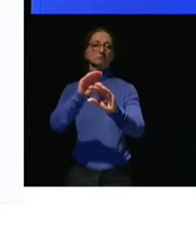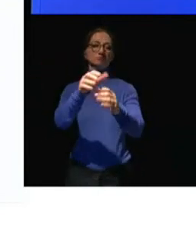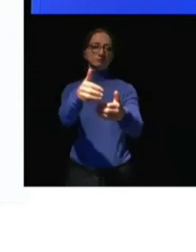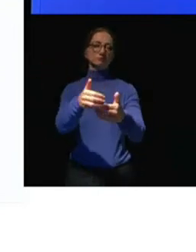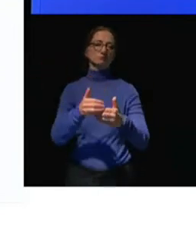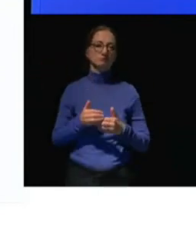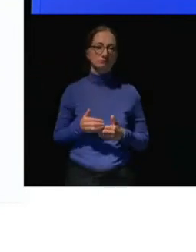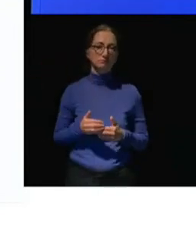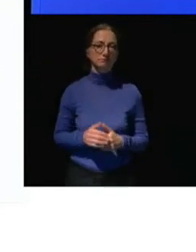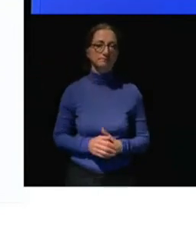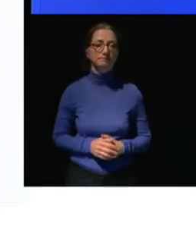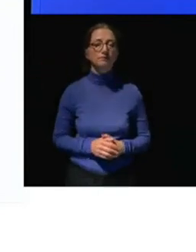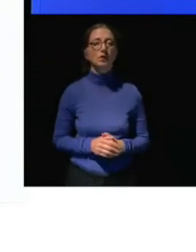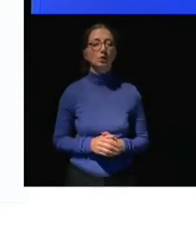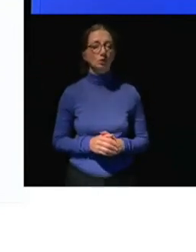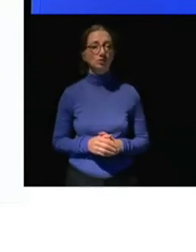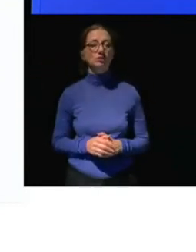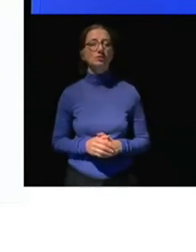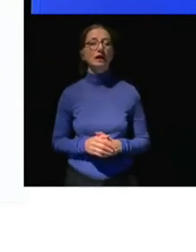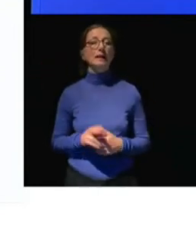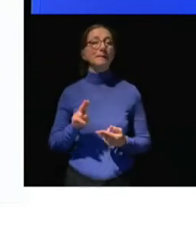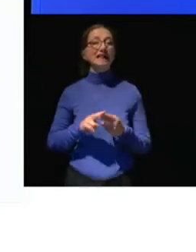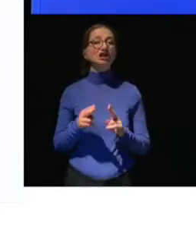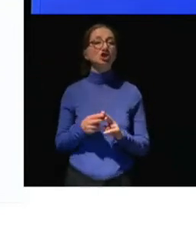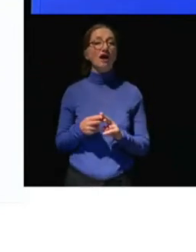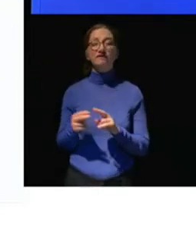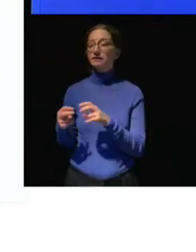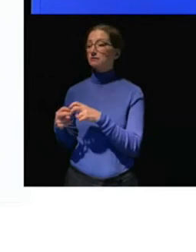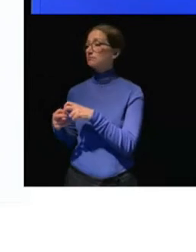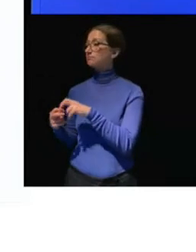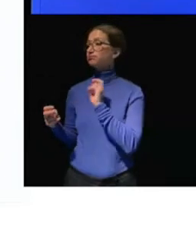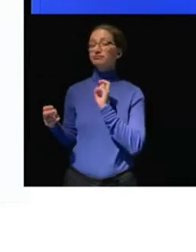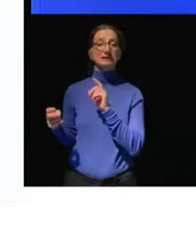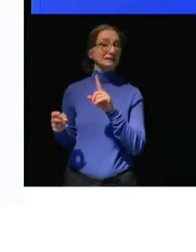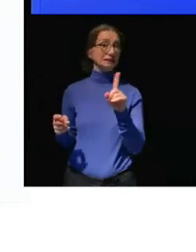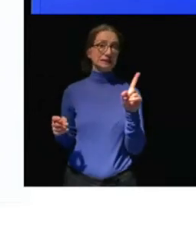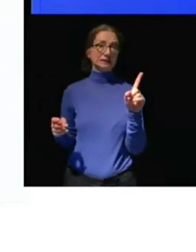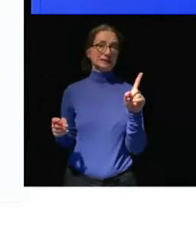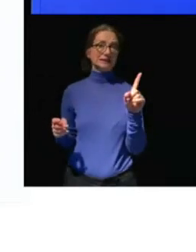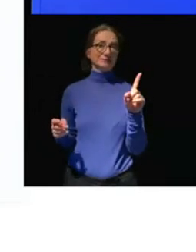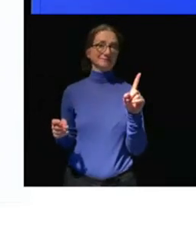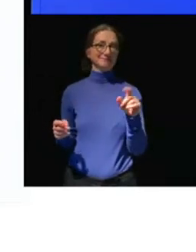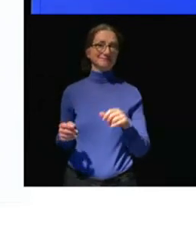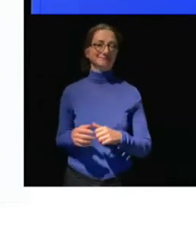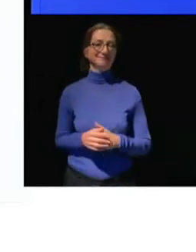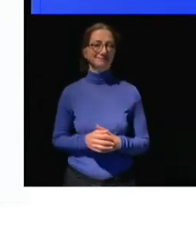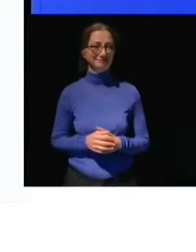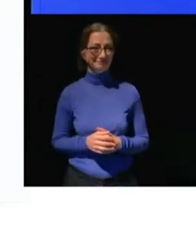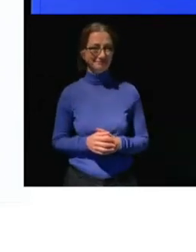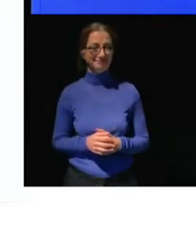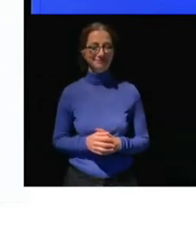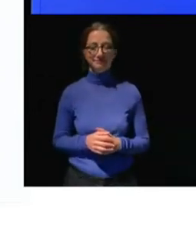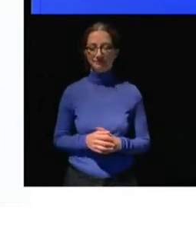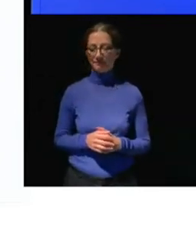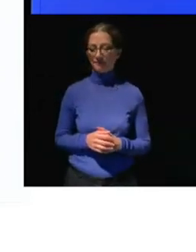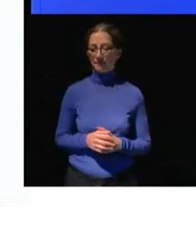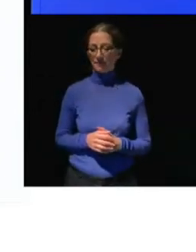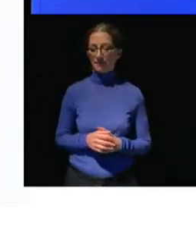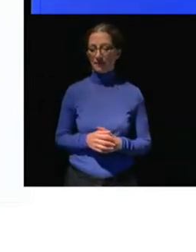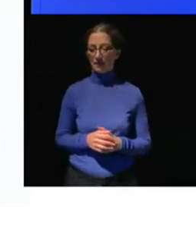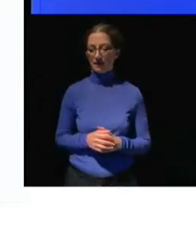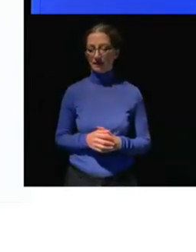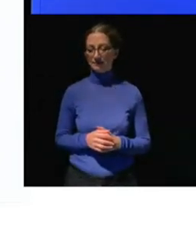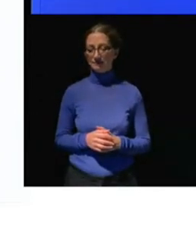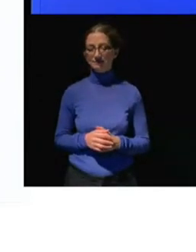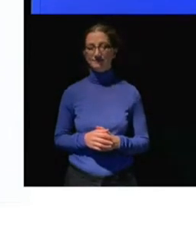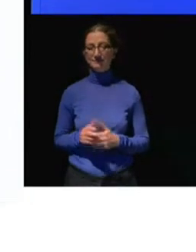zusammenkommen. Und man verliert seine Mitgliedschaft nicht, wenn man unterschiedlichen Tätigkeiten nachgeht. Und jetzt übergebe ich das Wort